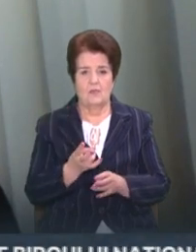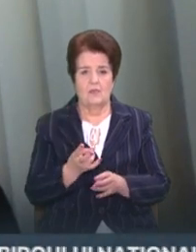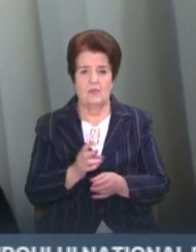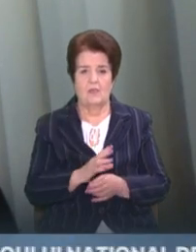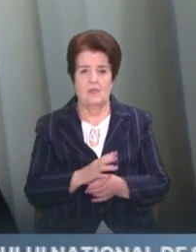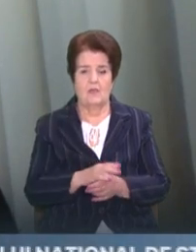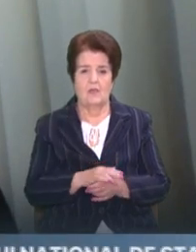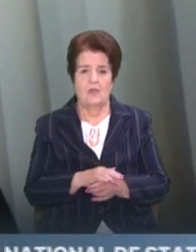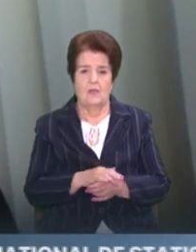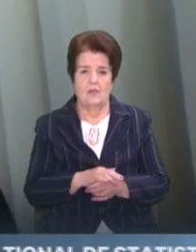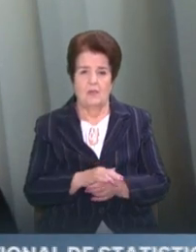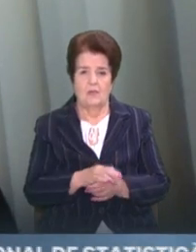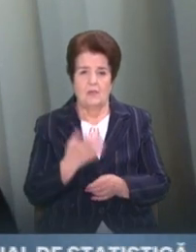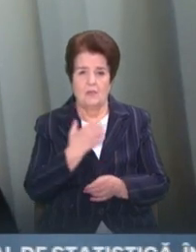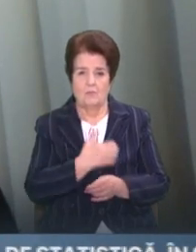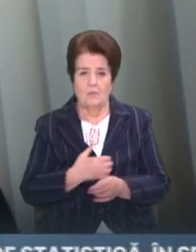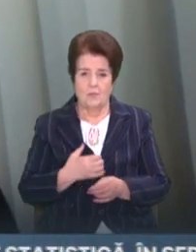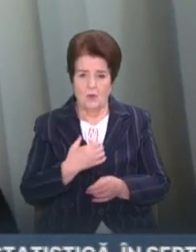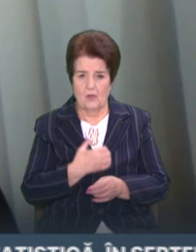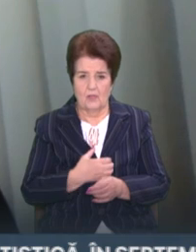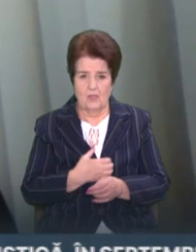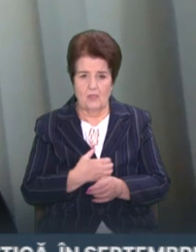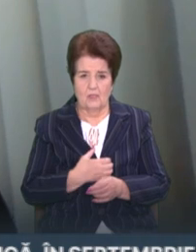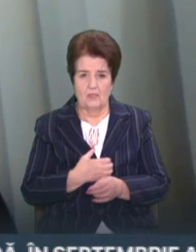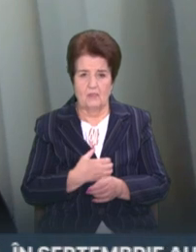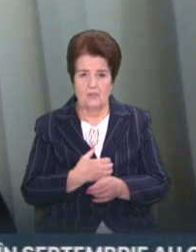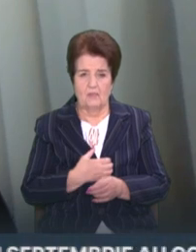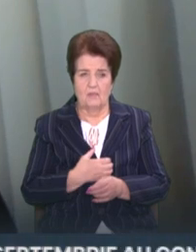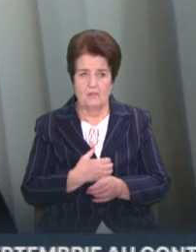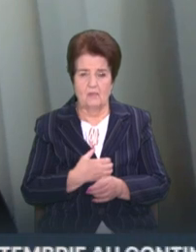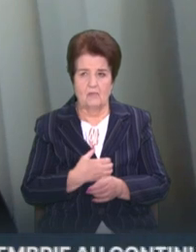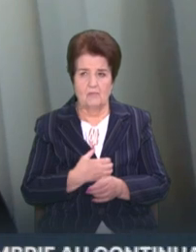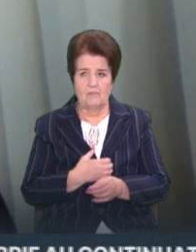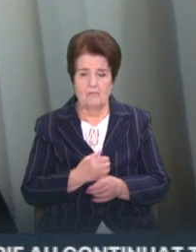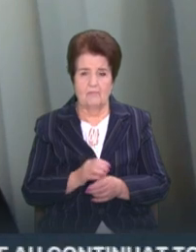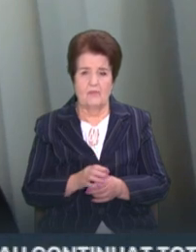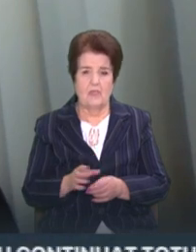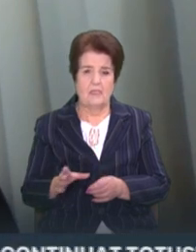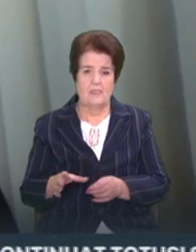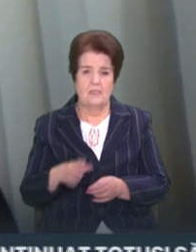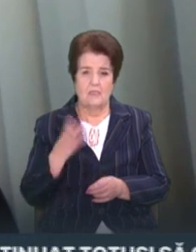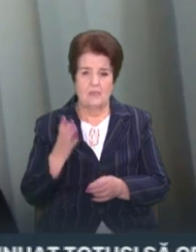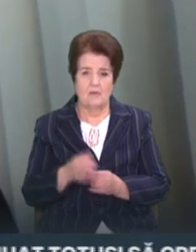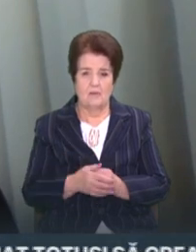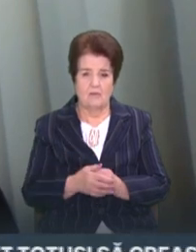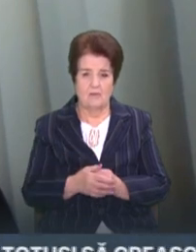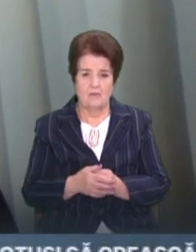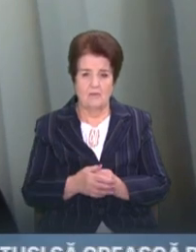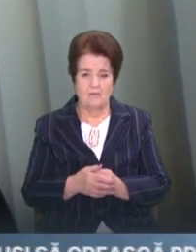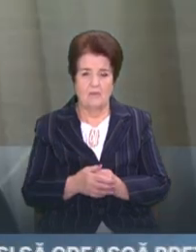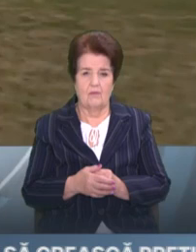De aceea este important ca lucrările sau proiectele care au fost anunțate să fie definitivate